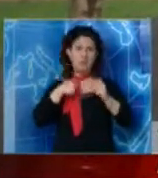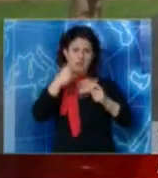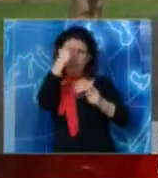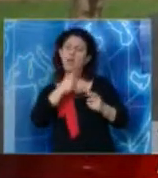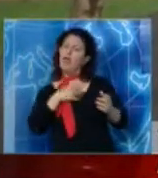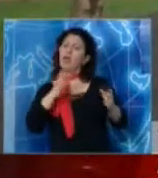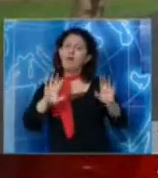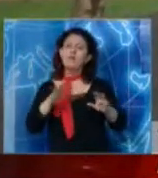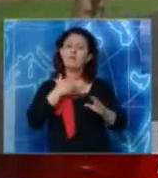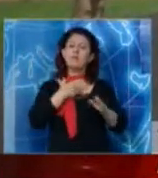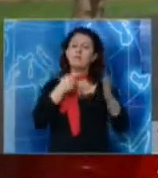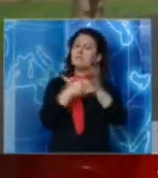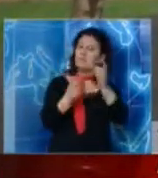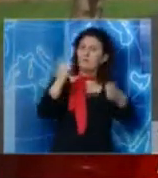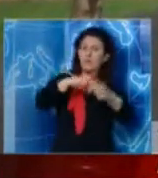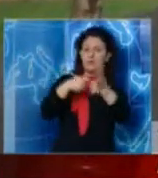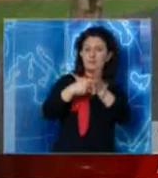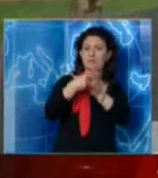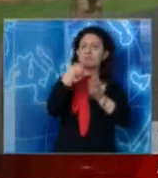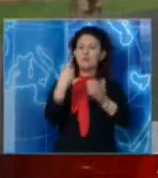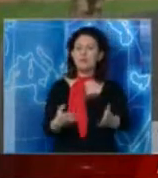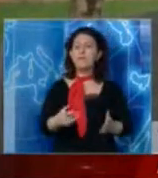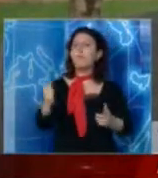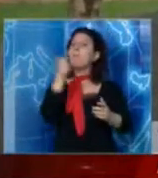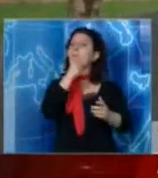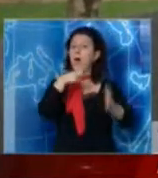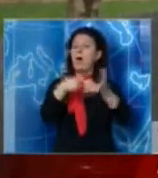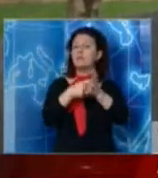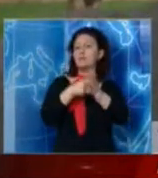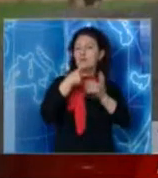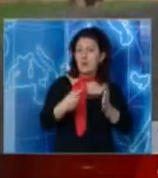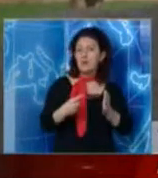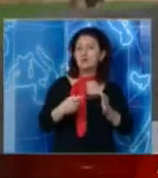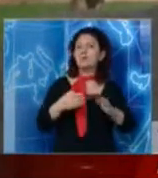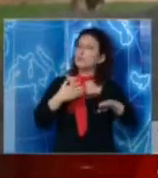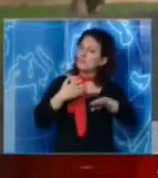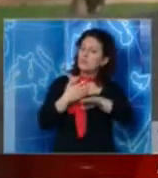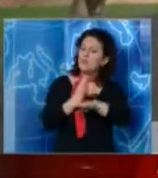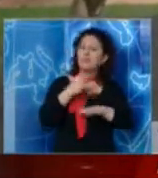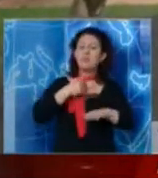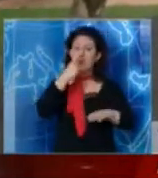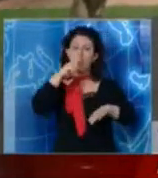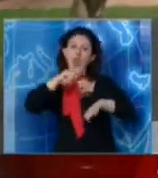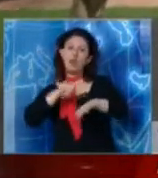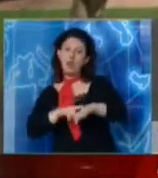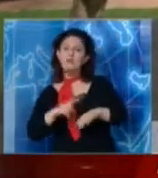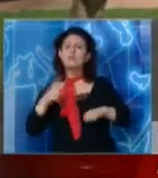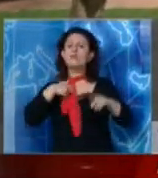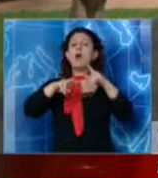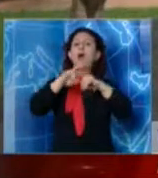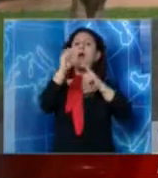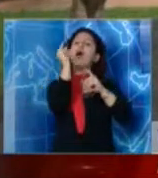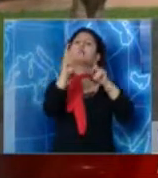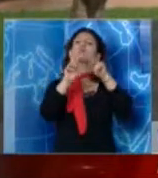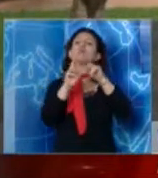evet, Kemal Bey. Soy ismimi de söyledi. Baba adımı da söyleyince doğruluk derecesiyle itibariyle biz dedi Acun Medya'dan